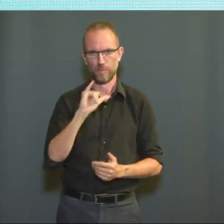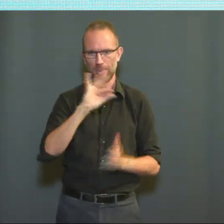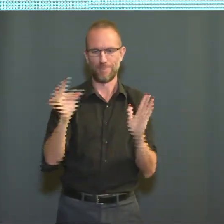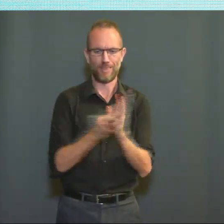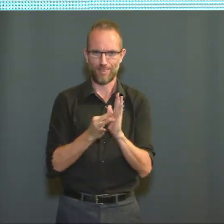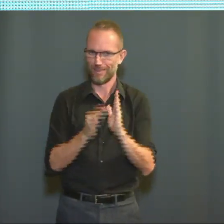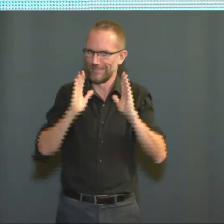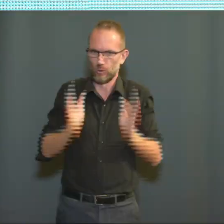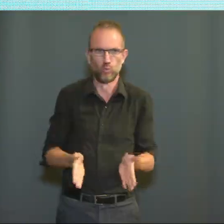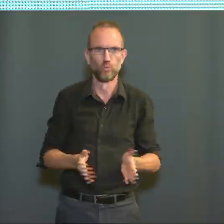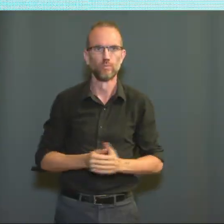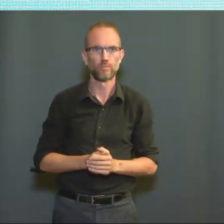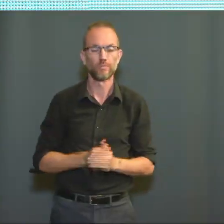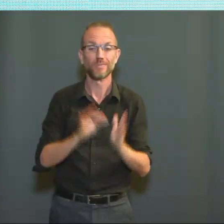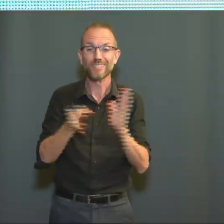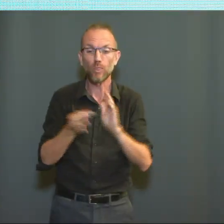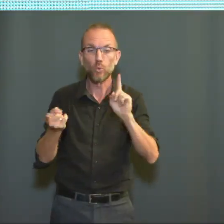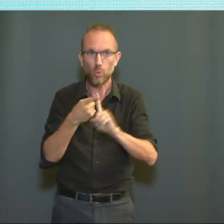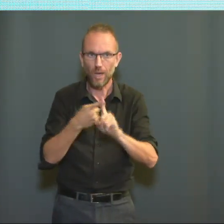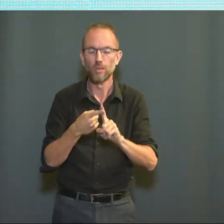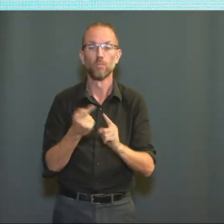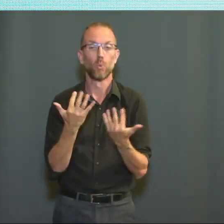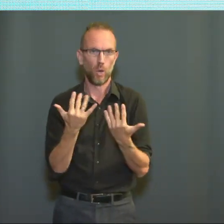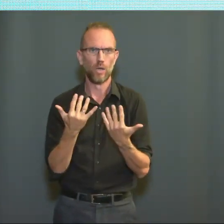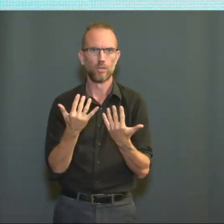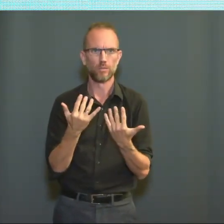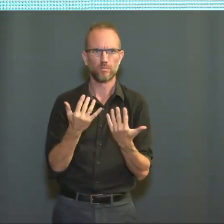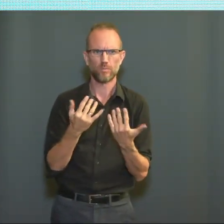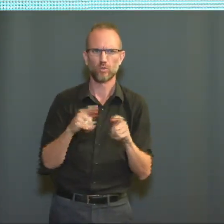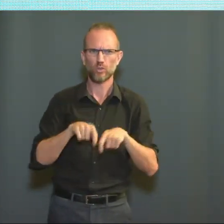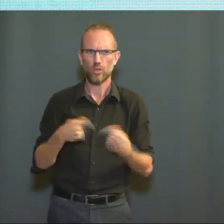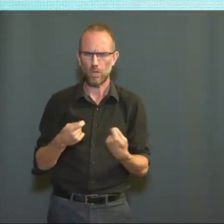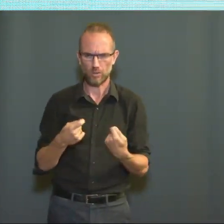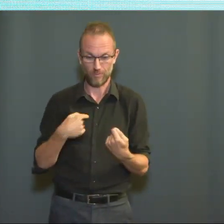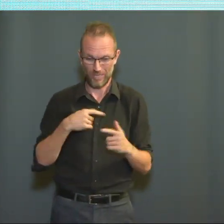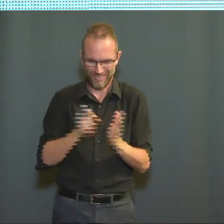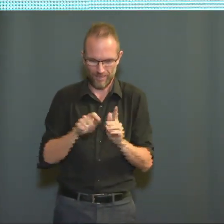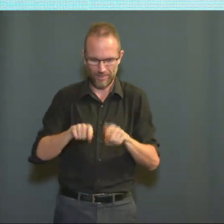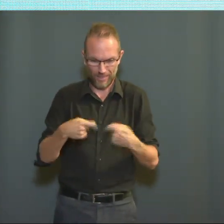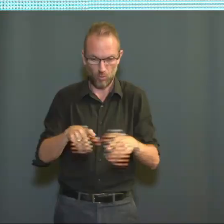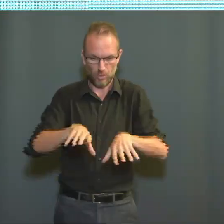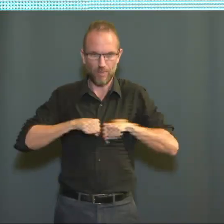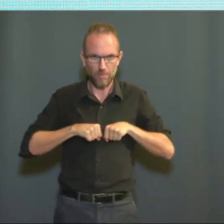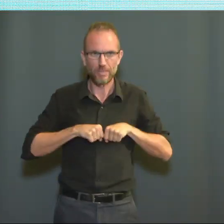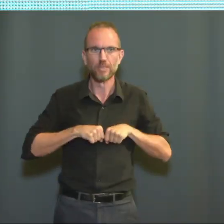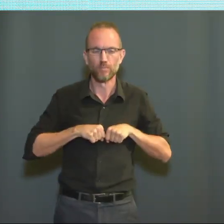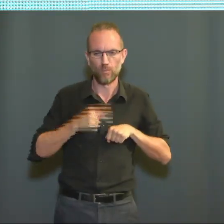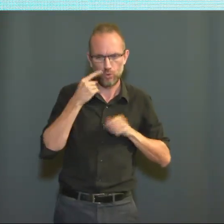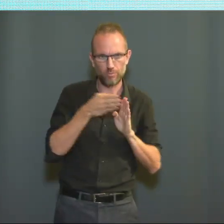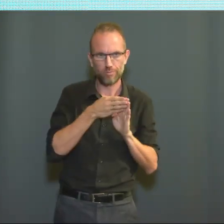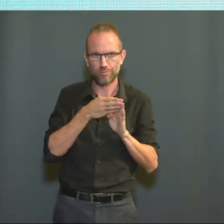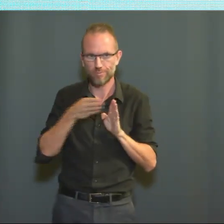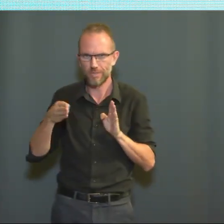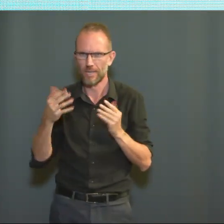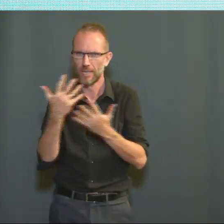pour pouvoir connaître la période d'infection possible et donc de pouvoir commencer la quarantaine de 7 jours à